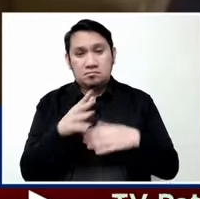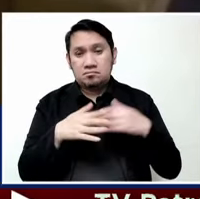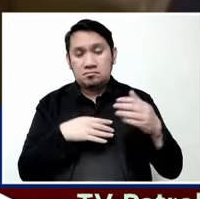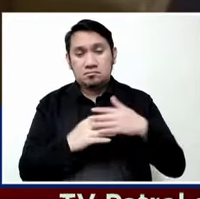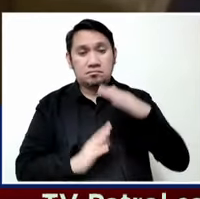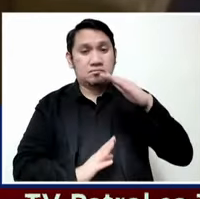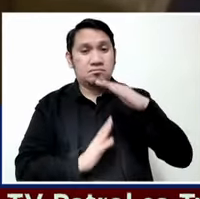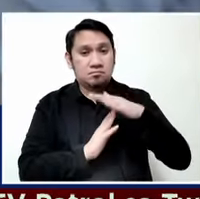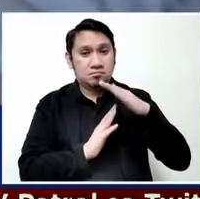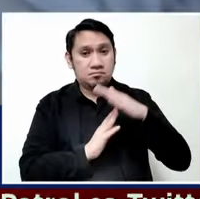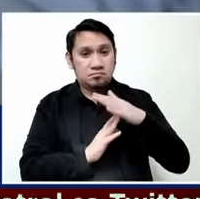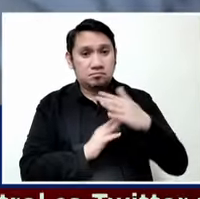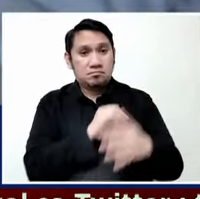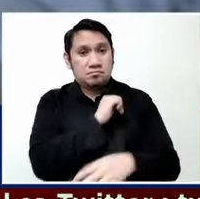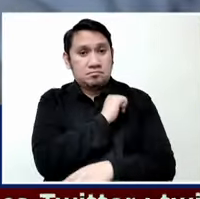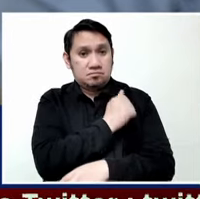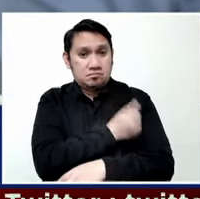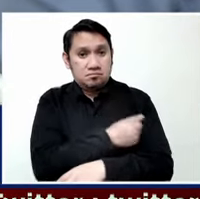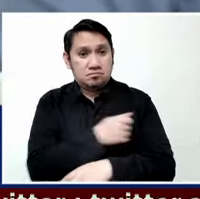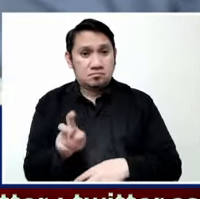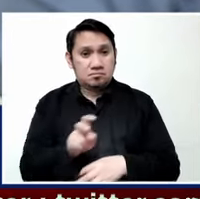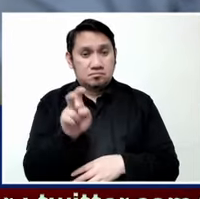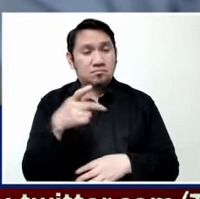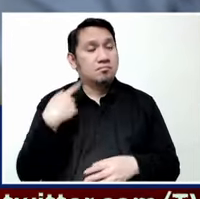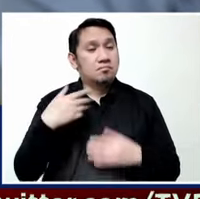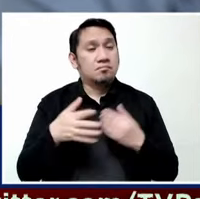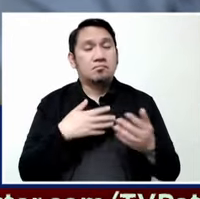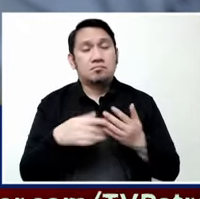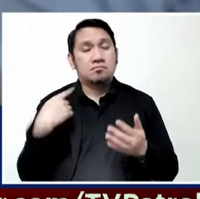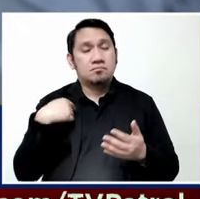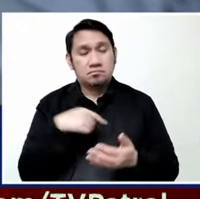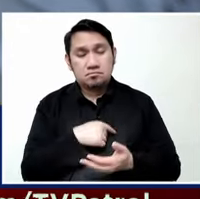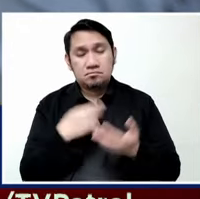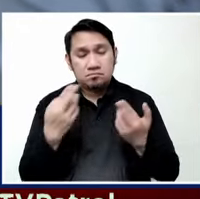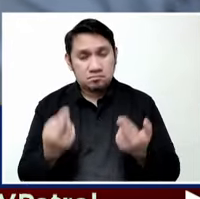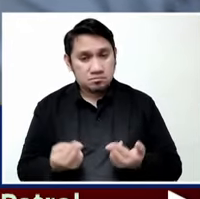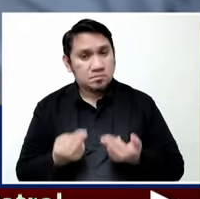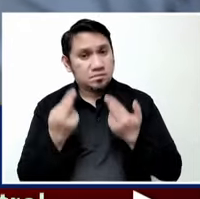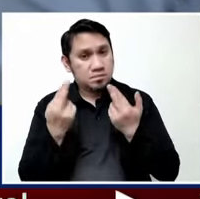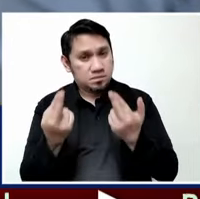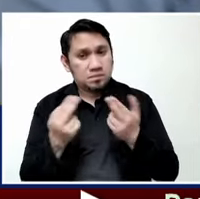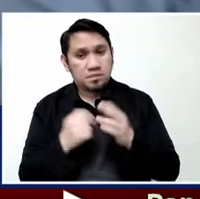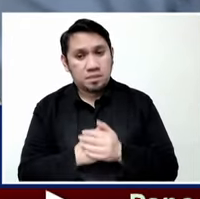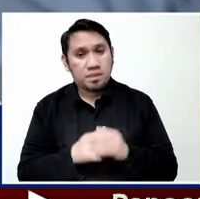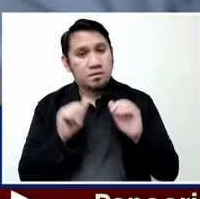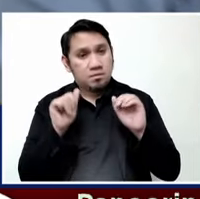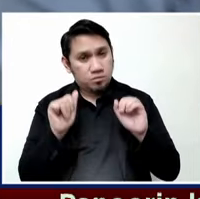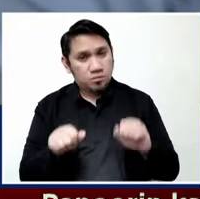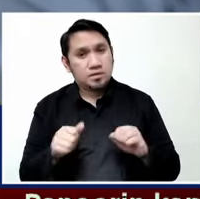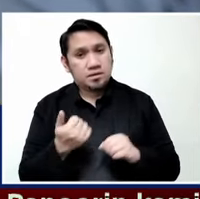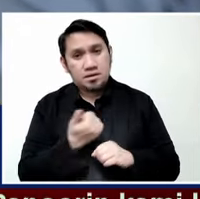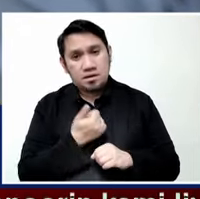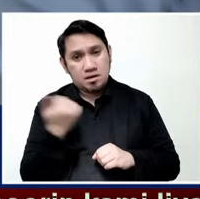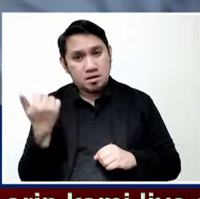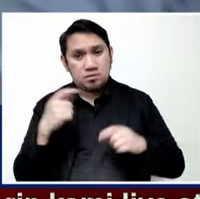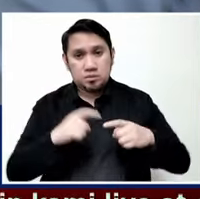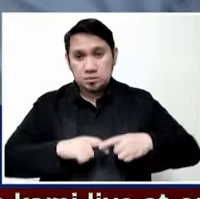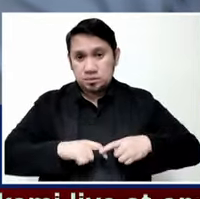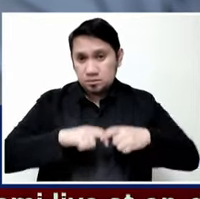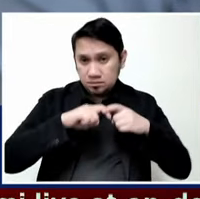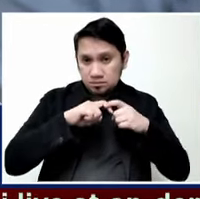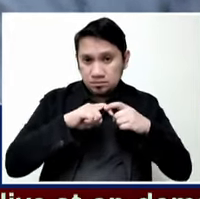travel authority. Kahit mag-recommend din kami dito of possible another suspension